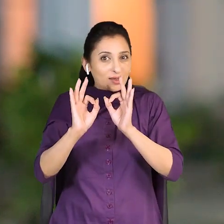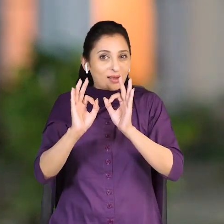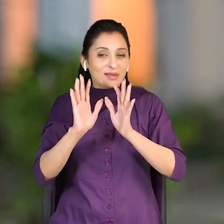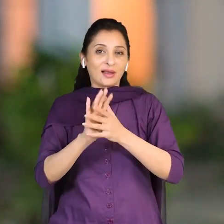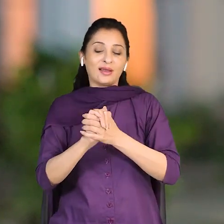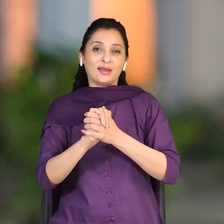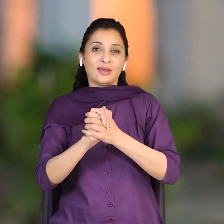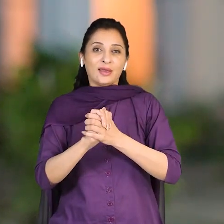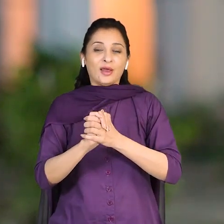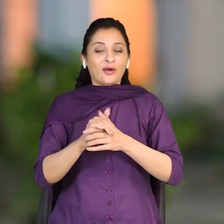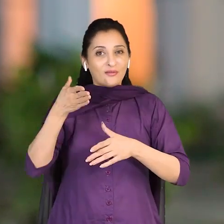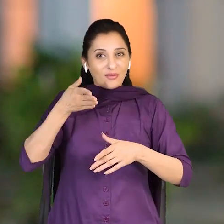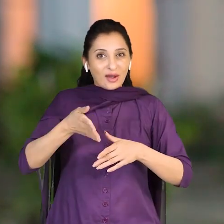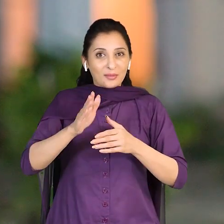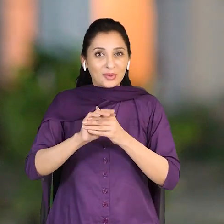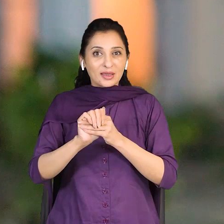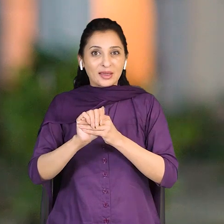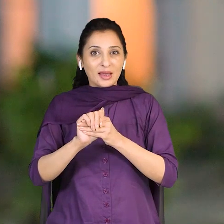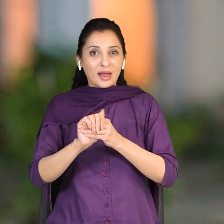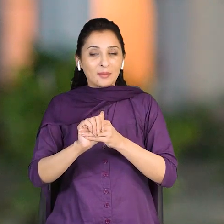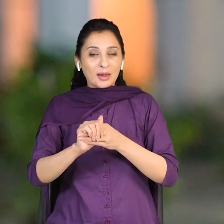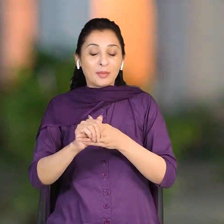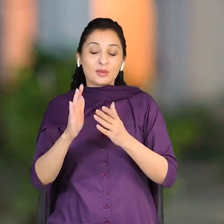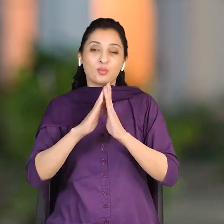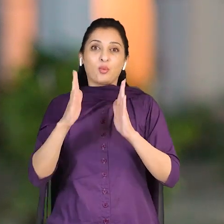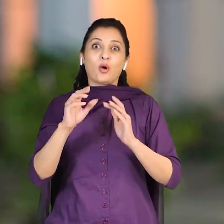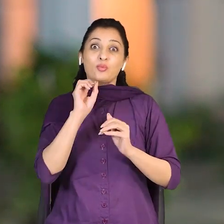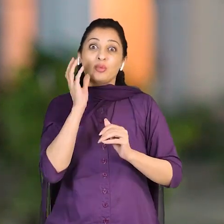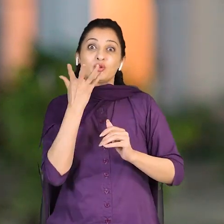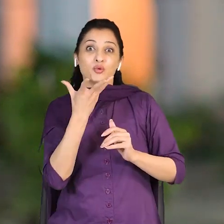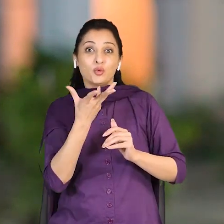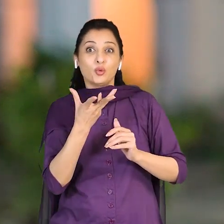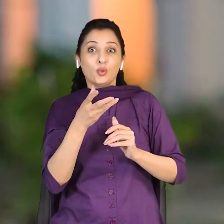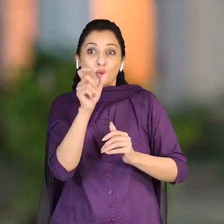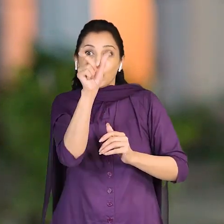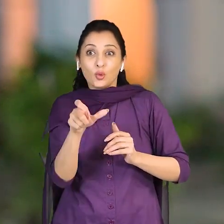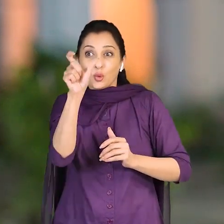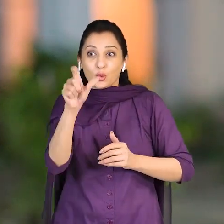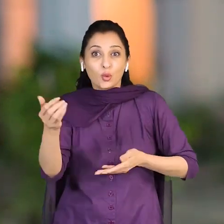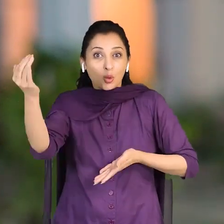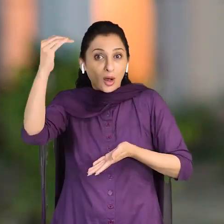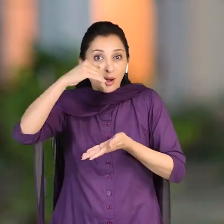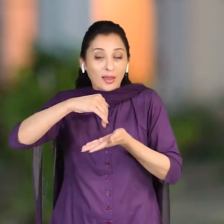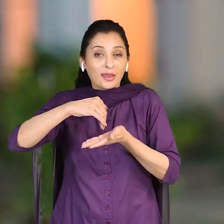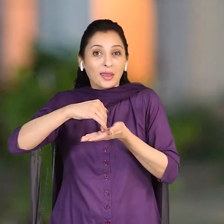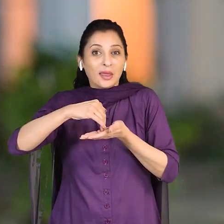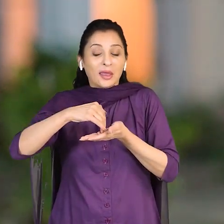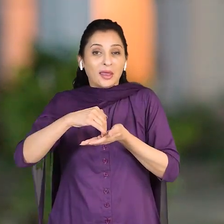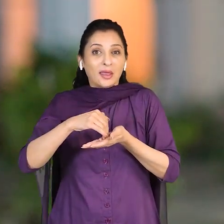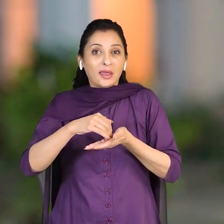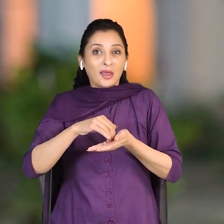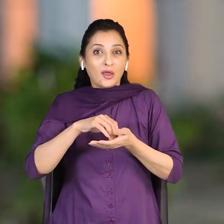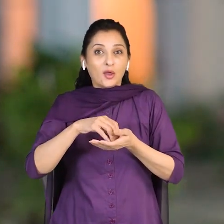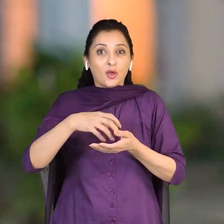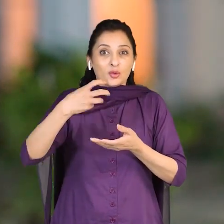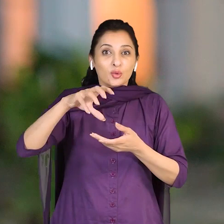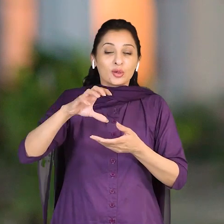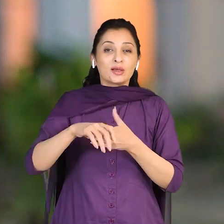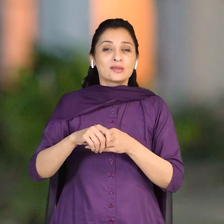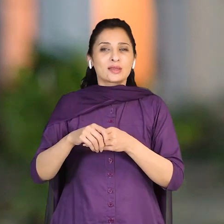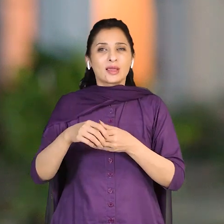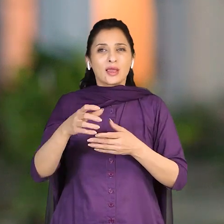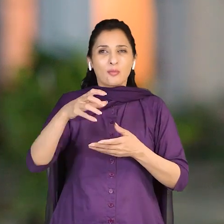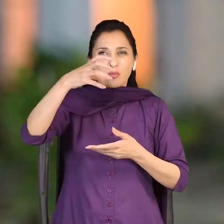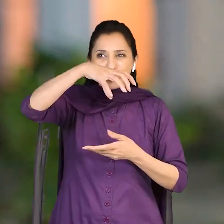हमारे पास बहुत जो है बड़े-बड़े नाम हैं जो आए हैं वहाँ पे, हस्तोनीस्ट है,